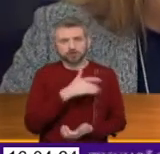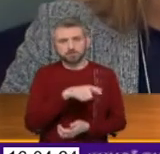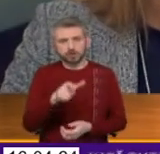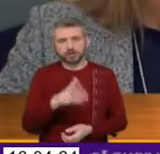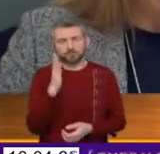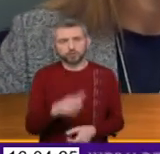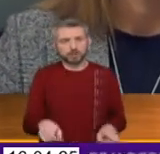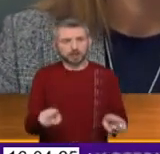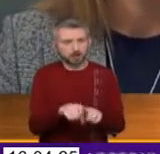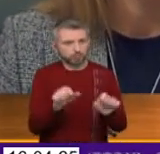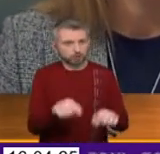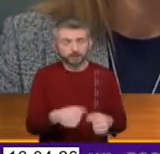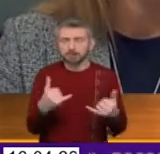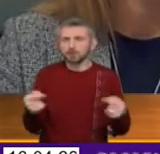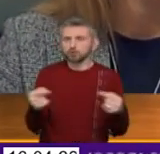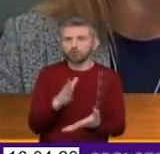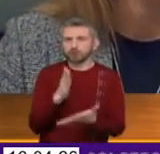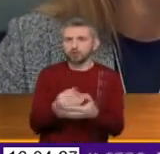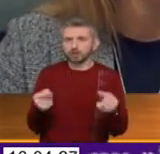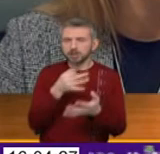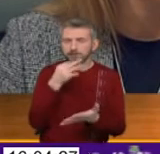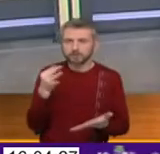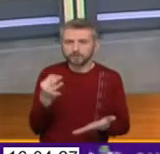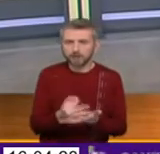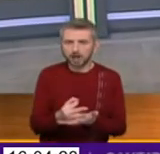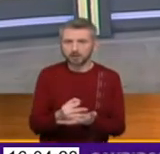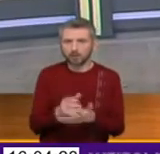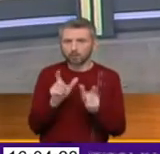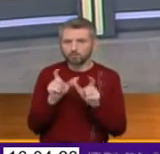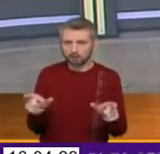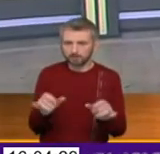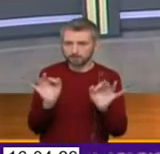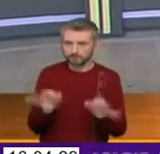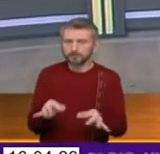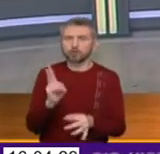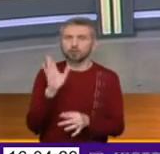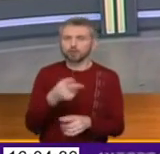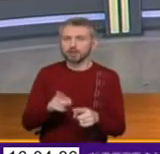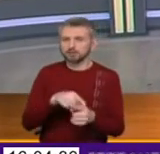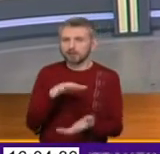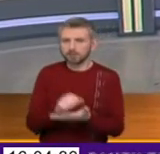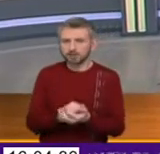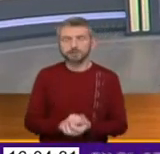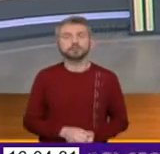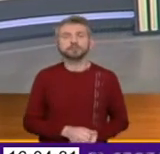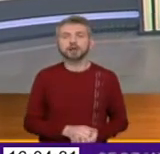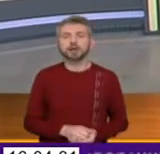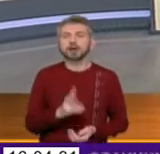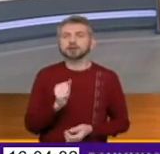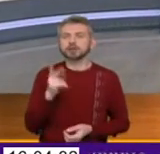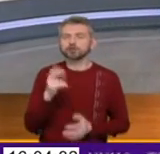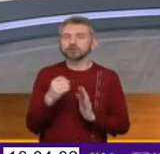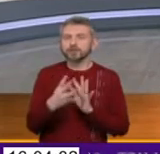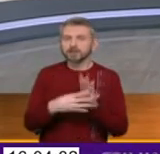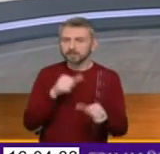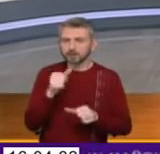буде така можливість. Так, тепер вже точно є конкретна відповідальна компанія, можна сказати, так, хто буде цим опікуватися. Пані Наталія, на